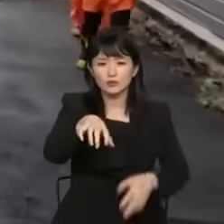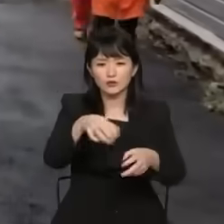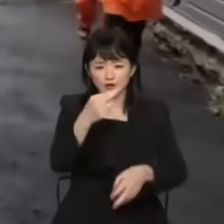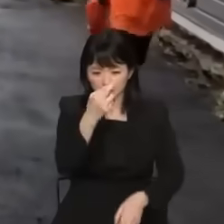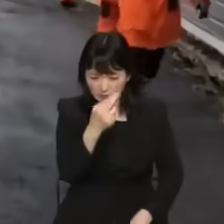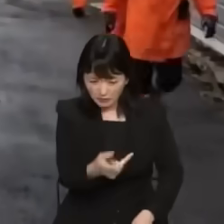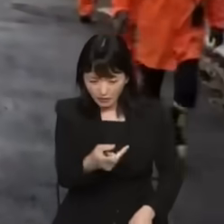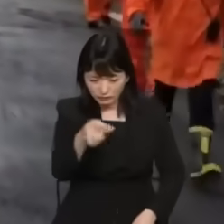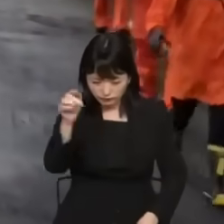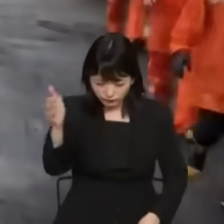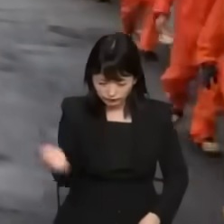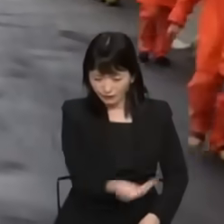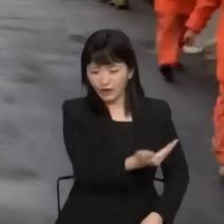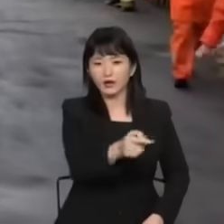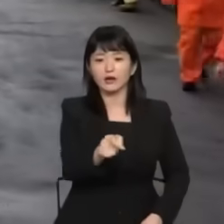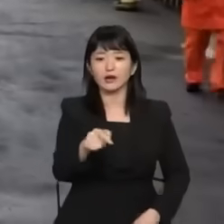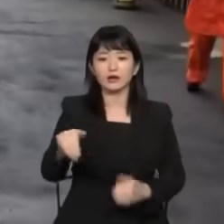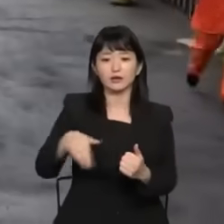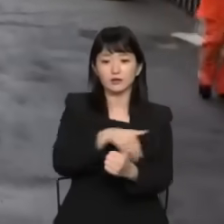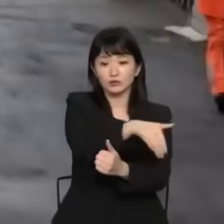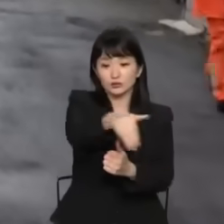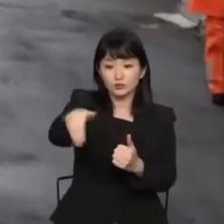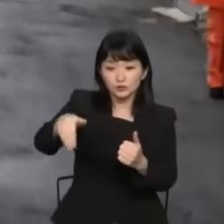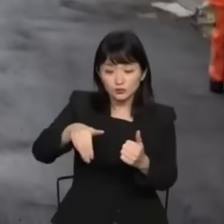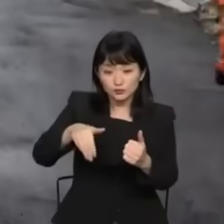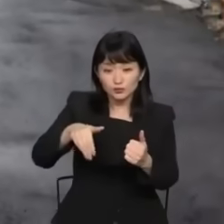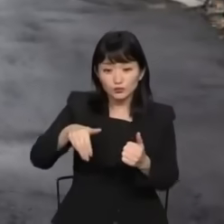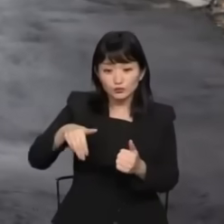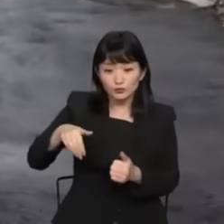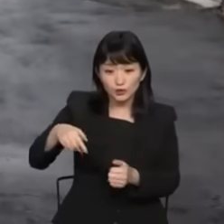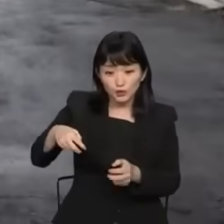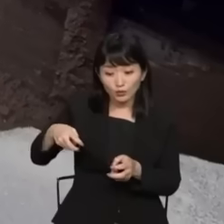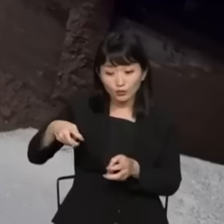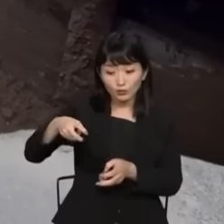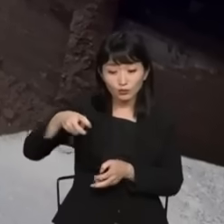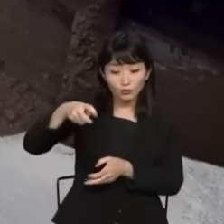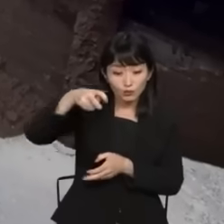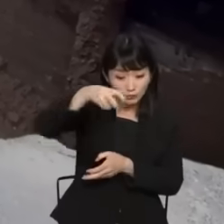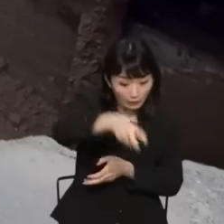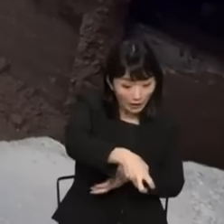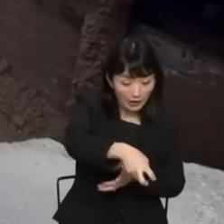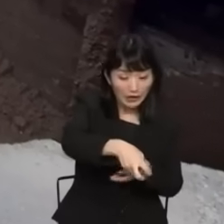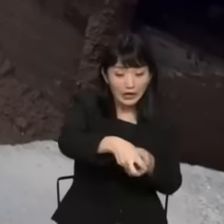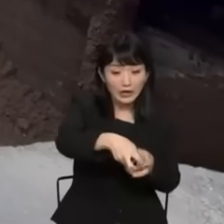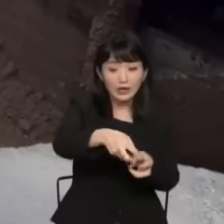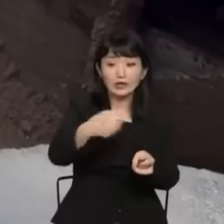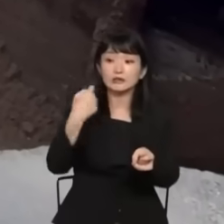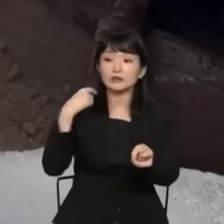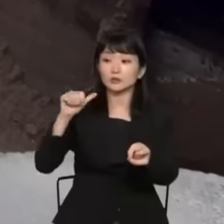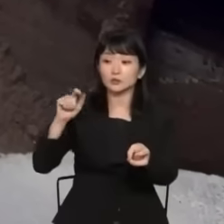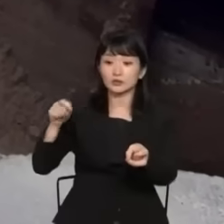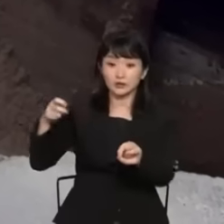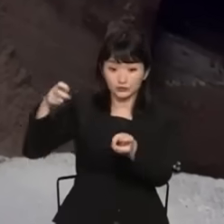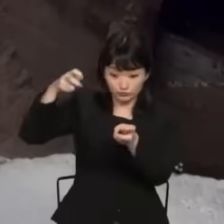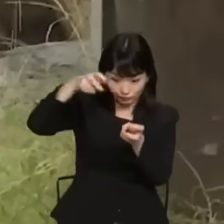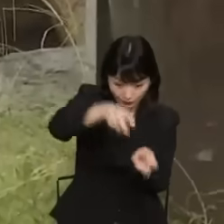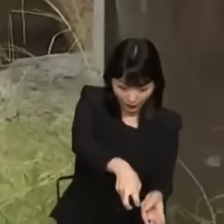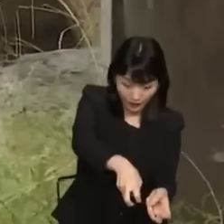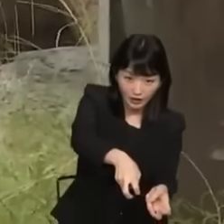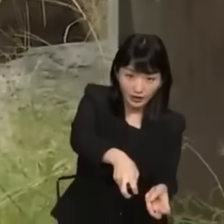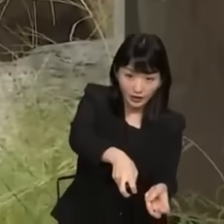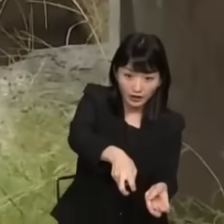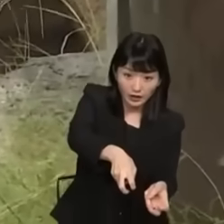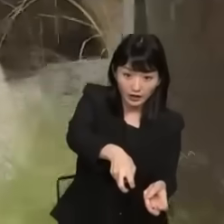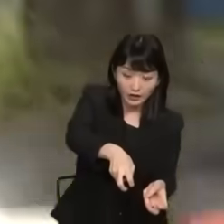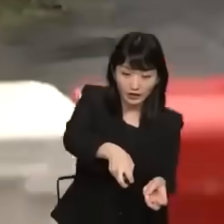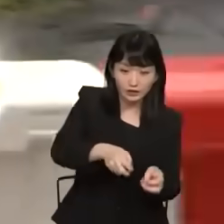현상이 일어났습니다. 주변을 지나던 소방 배수지원차가 먼저 빠졌고 뒤따라오던 5톤 트럭이 연달아 추락했습니다.